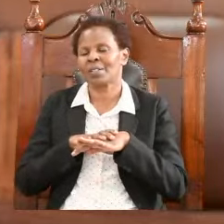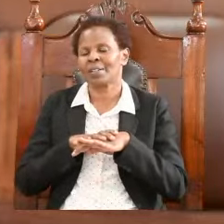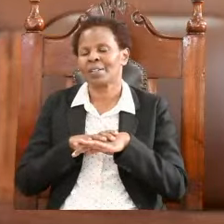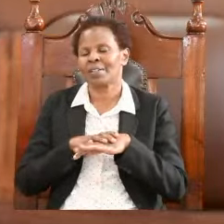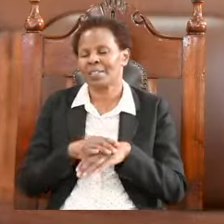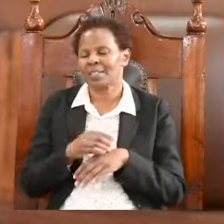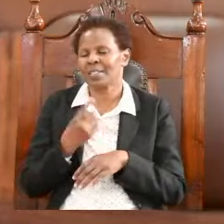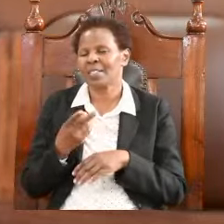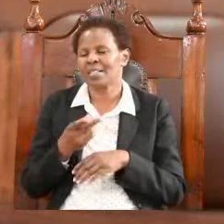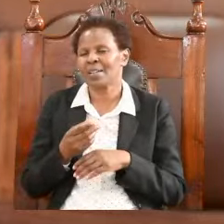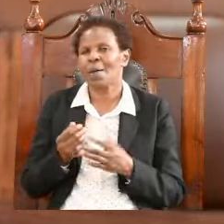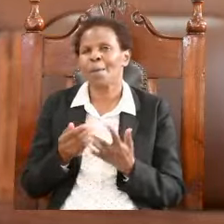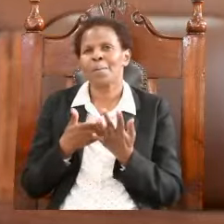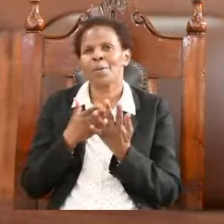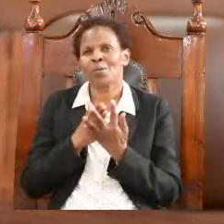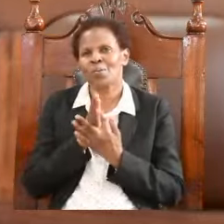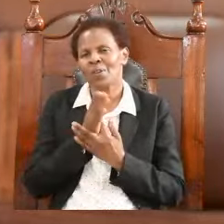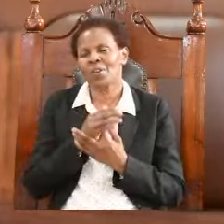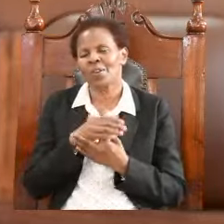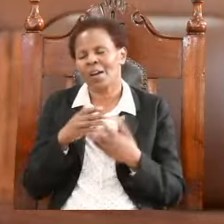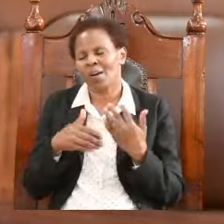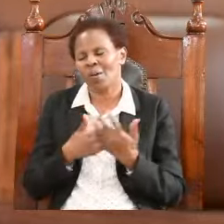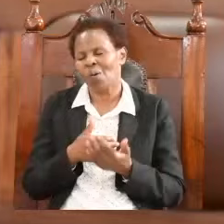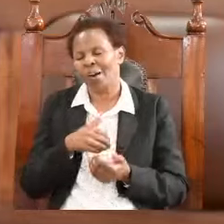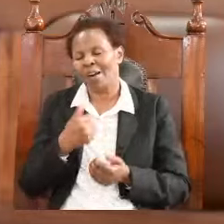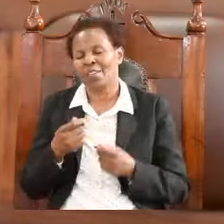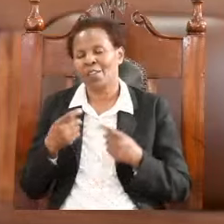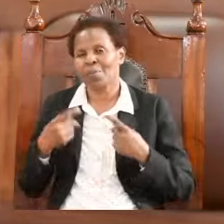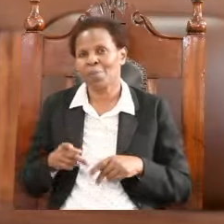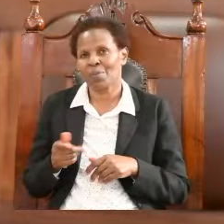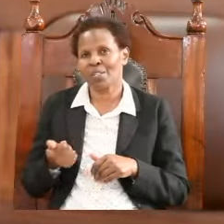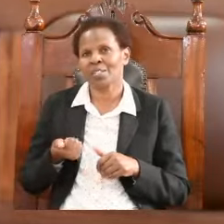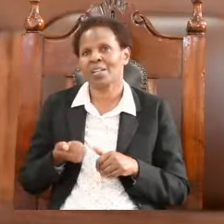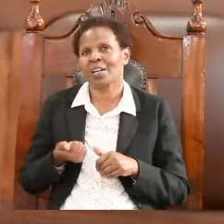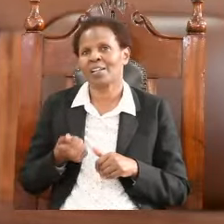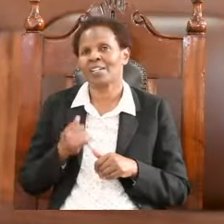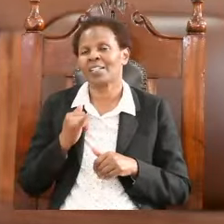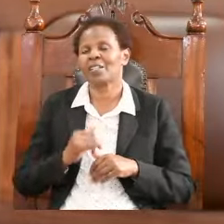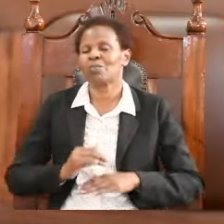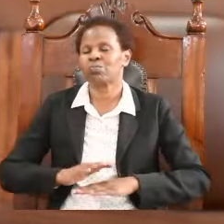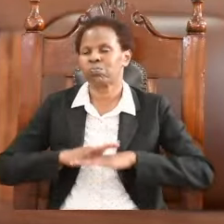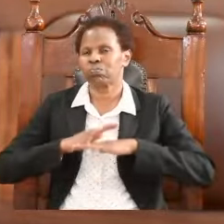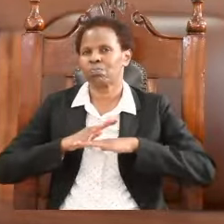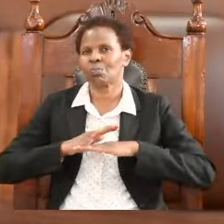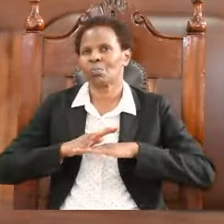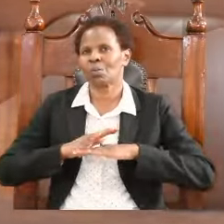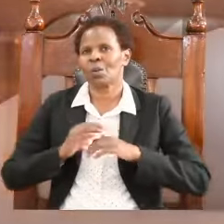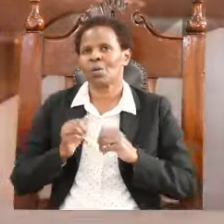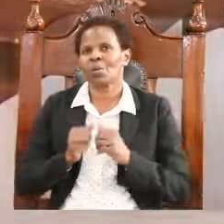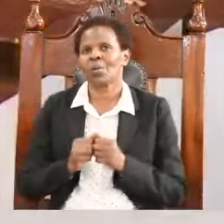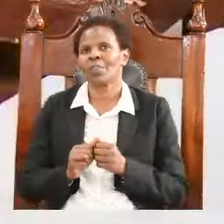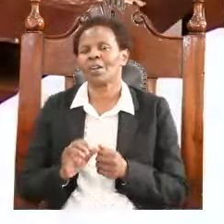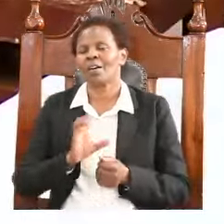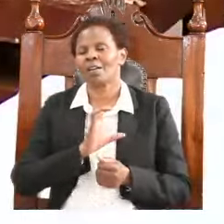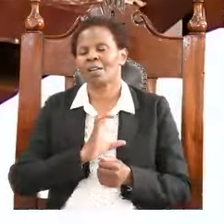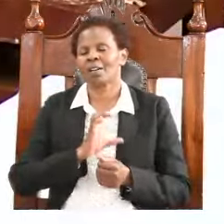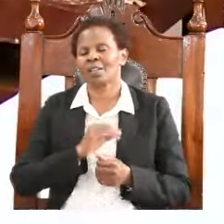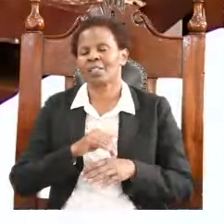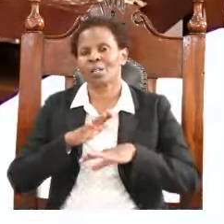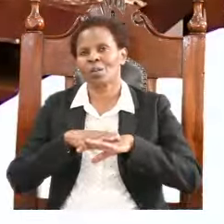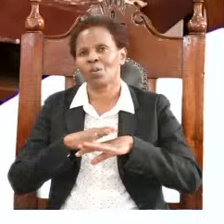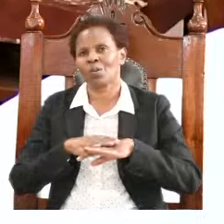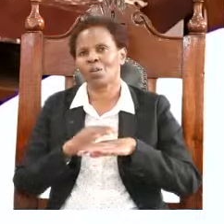makionaga gatagatiini kandu wa muiretu uyu ena mitugo miega uyu ni akinyaneire ikiro ciriho iria